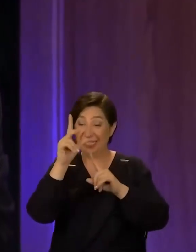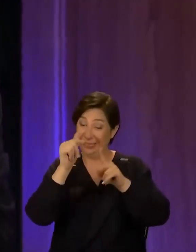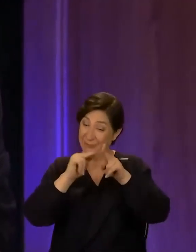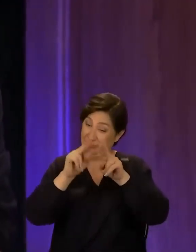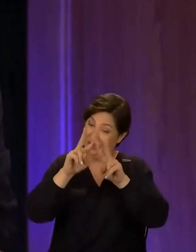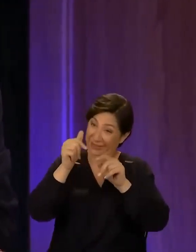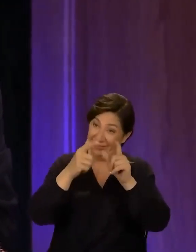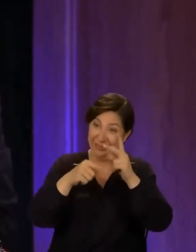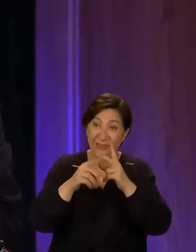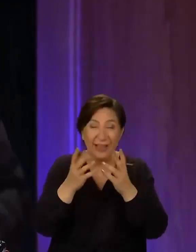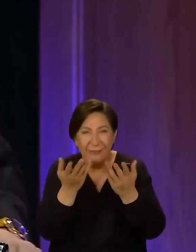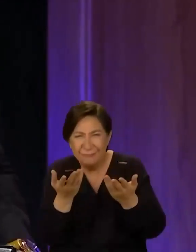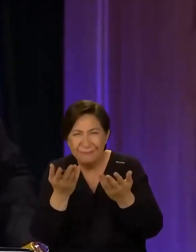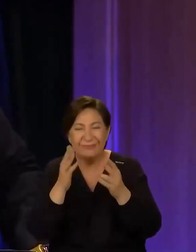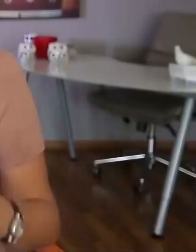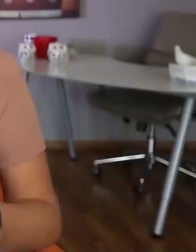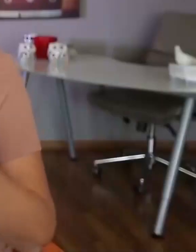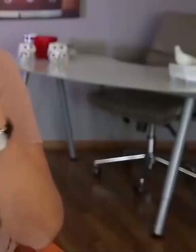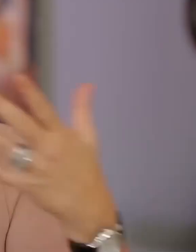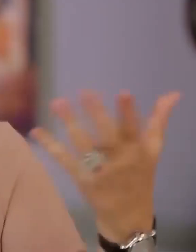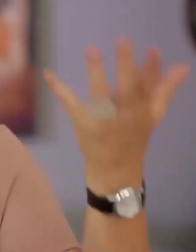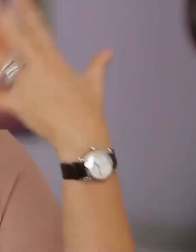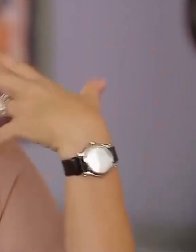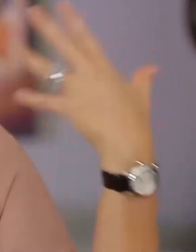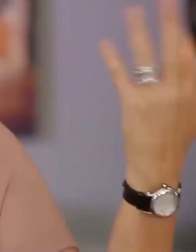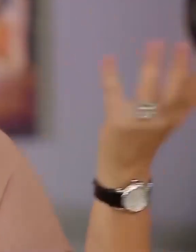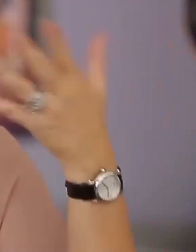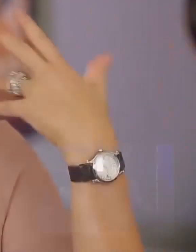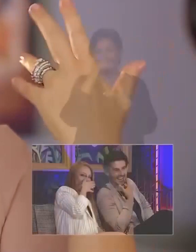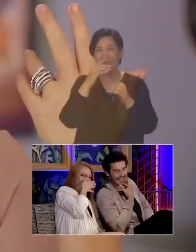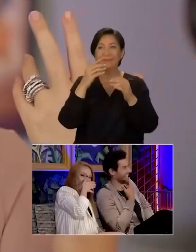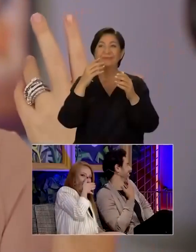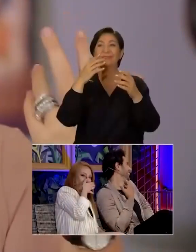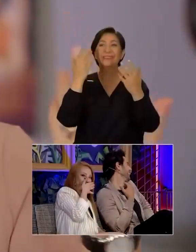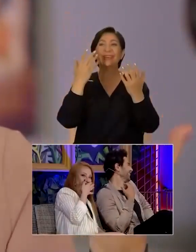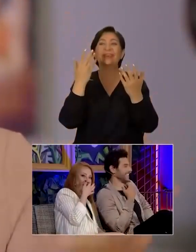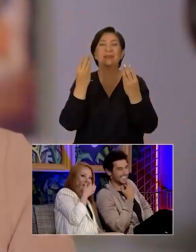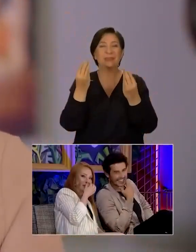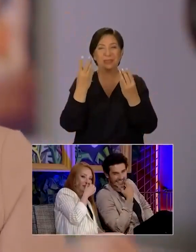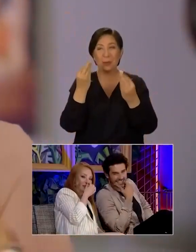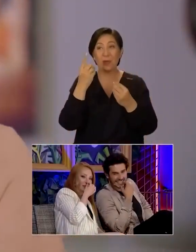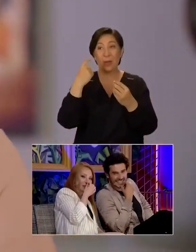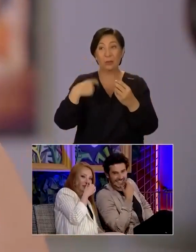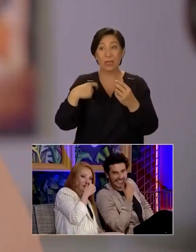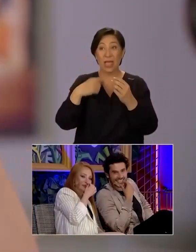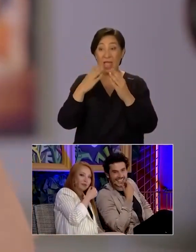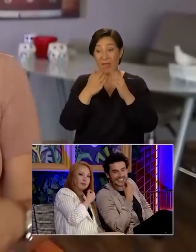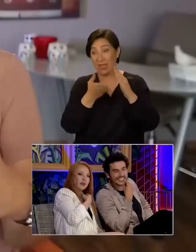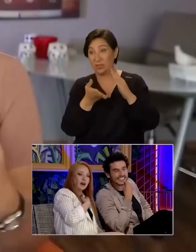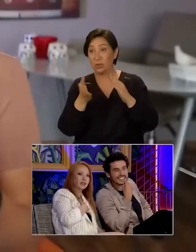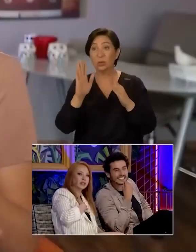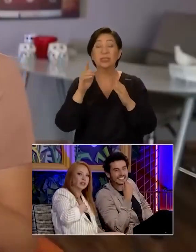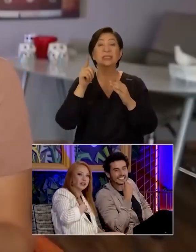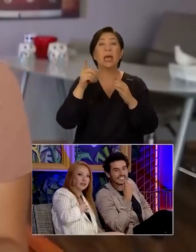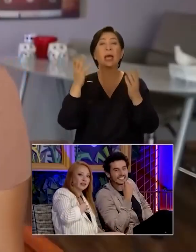İlikimizin, ilikimizin falan. Devam. Böyle taze taze duşlarını alıp böyle aşırı bir özenle evinden çıkıyor.